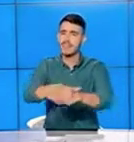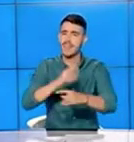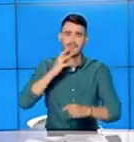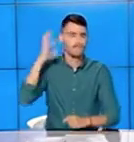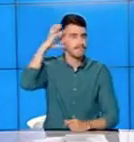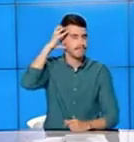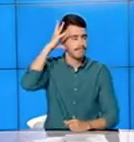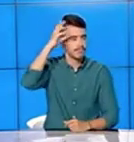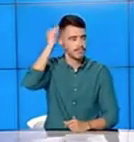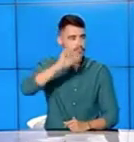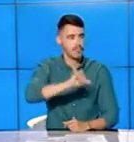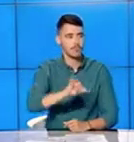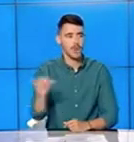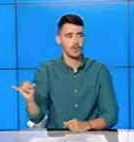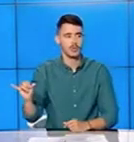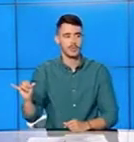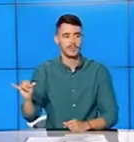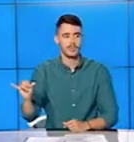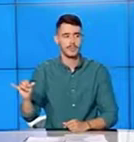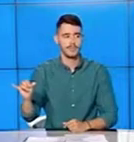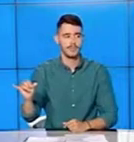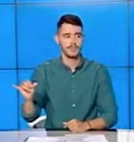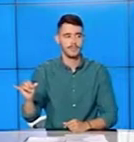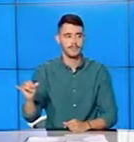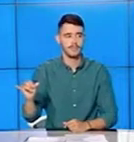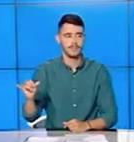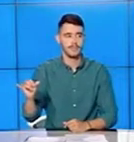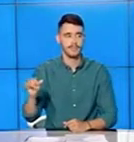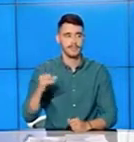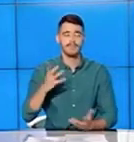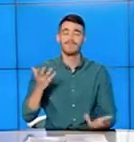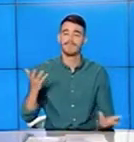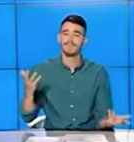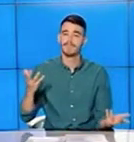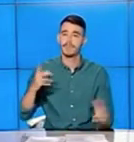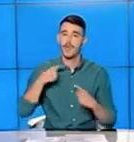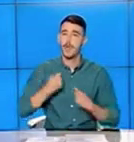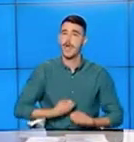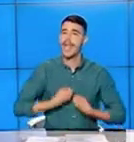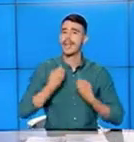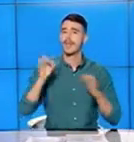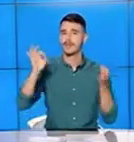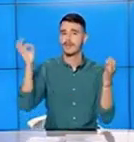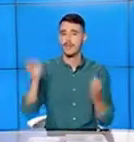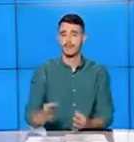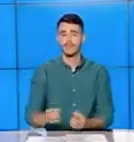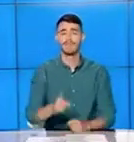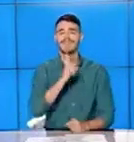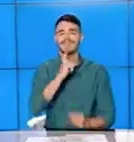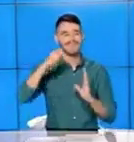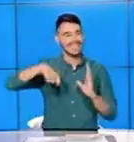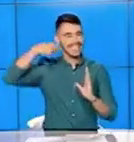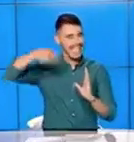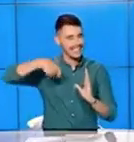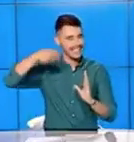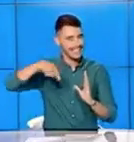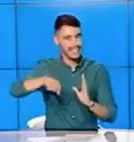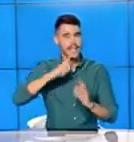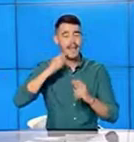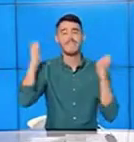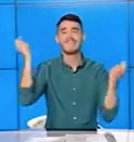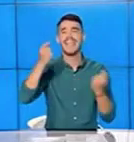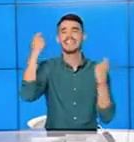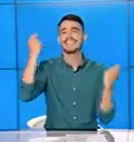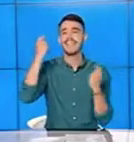evenings that I can remember. I was only doing links to things, you know. Η κόκκινη Τζόαν έκανε την παγκόσμια πρεμιέρα της στο Φεστιβάλ του